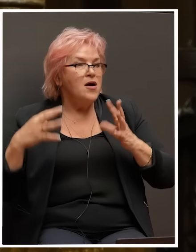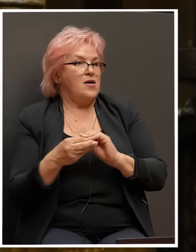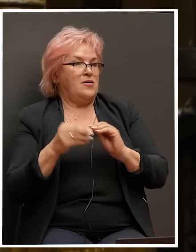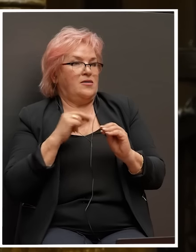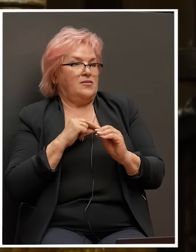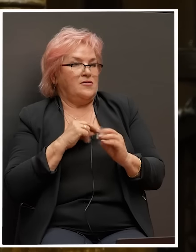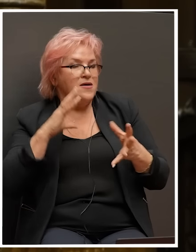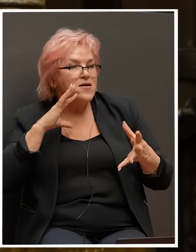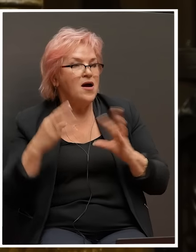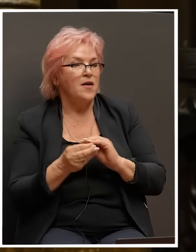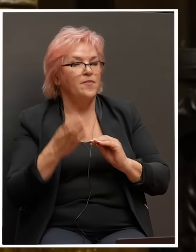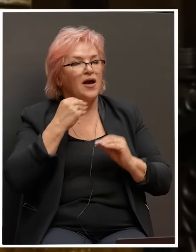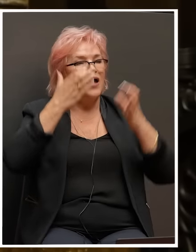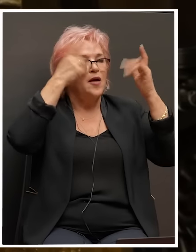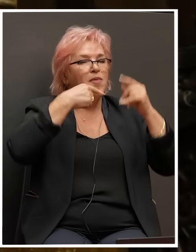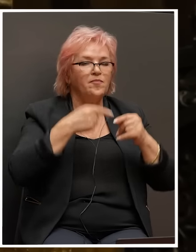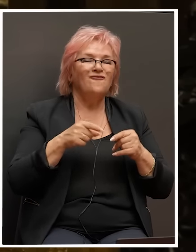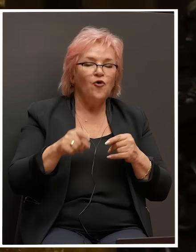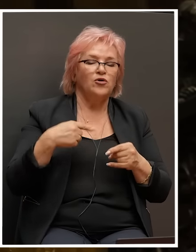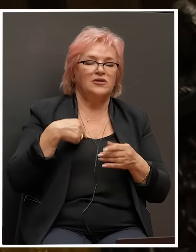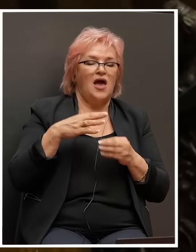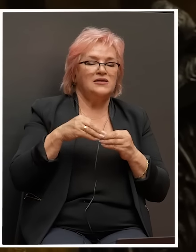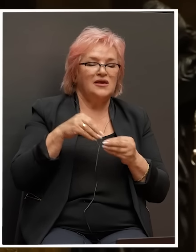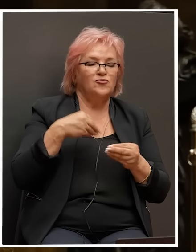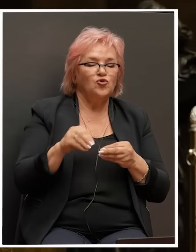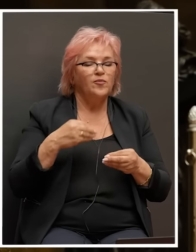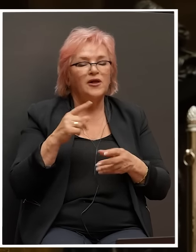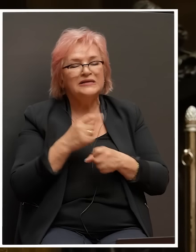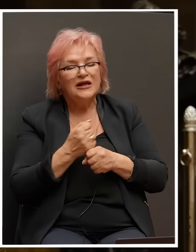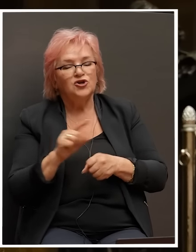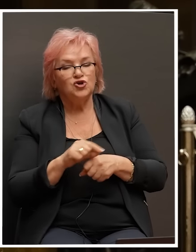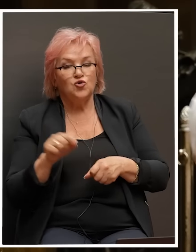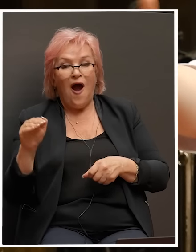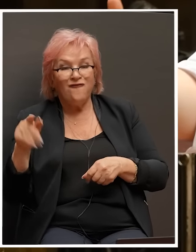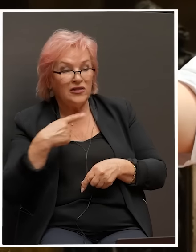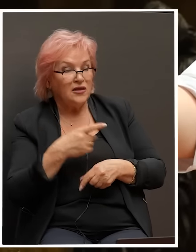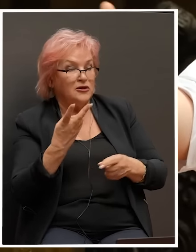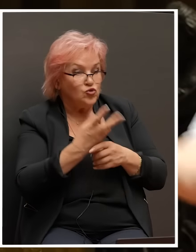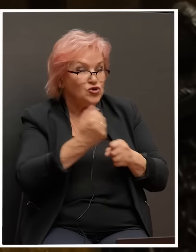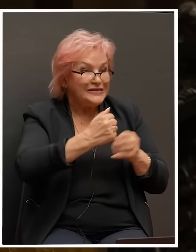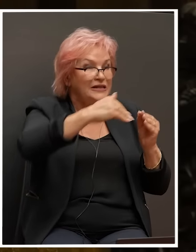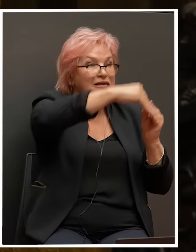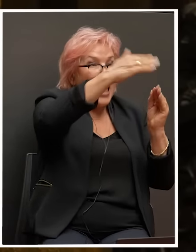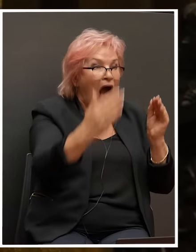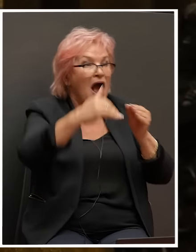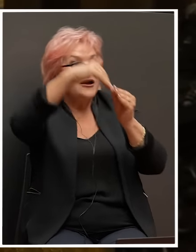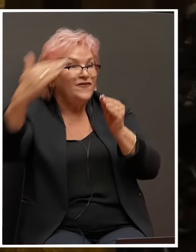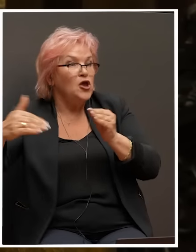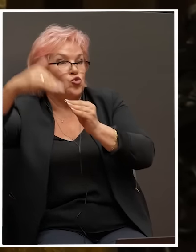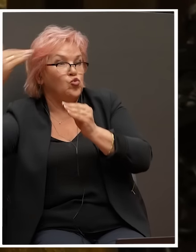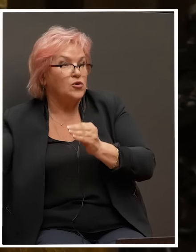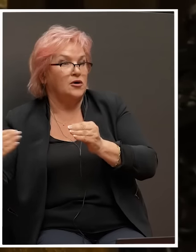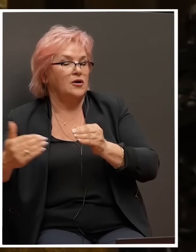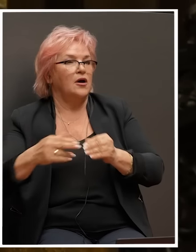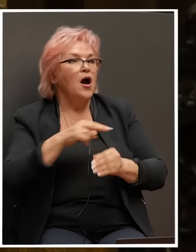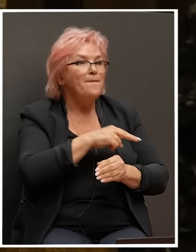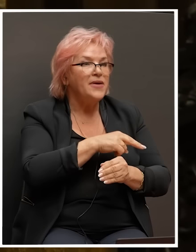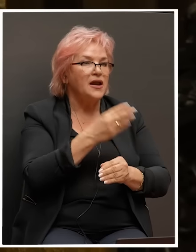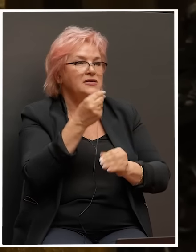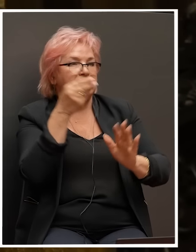И когда папа говорит, ну вот тут прикупил землицы, что делать, не знаю, Фонтана говорит, так акведук еще, давай постановим акведук. И